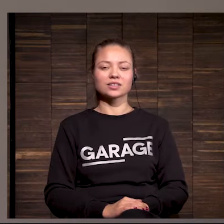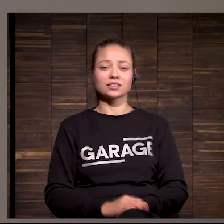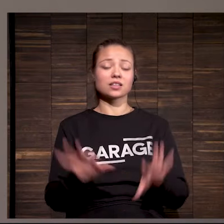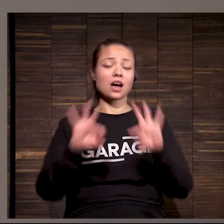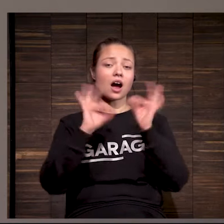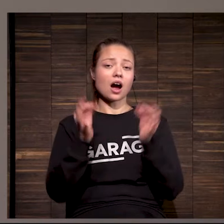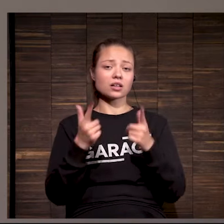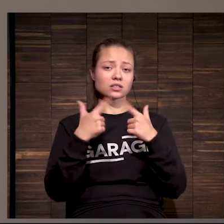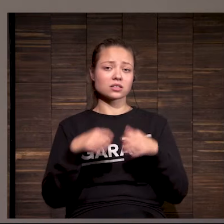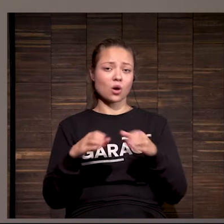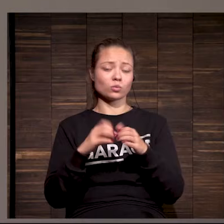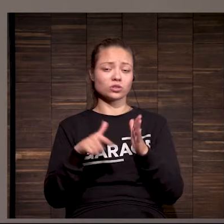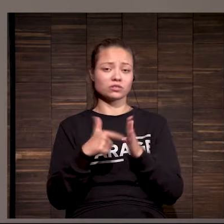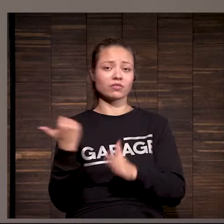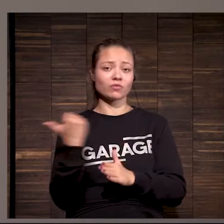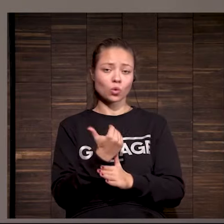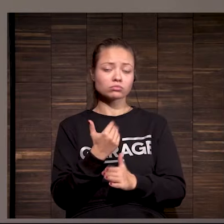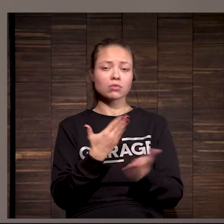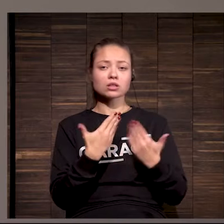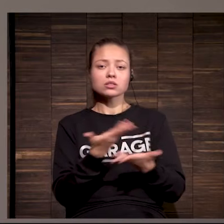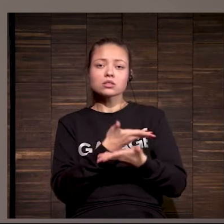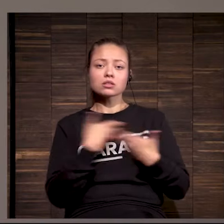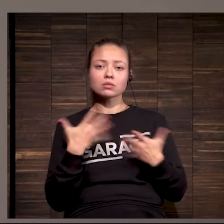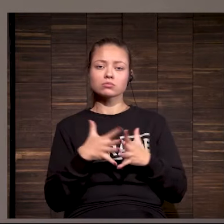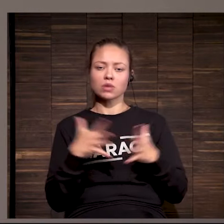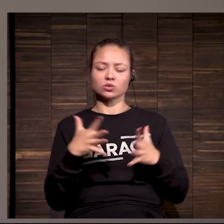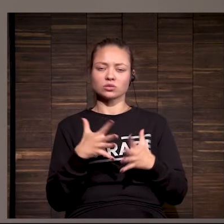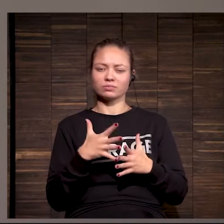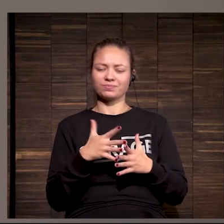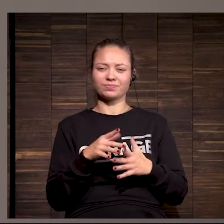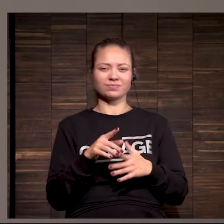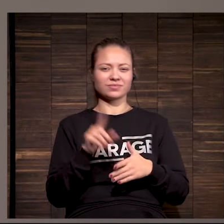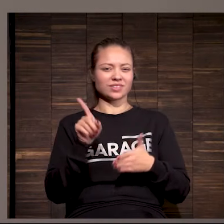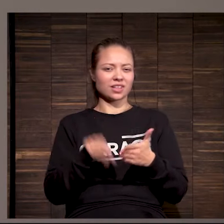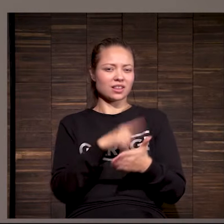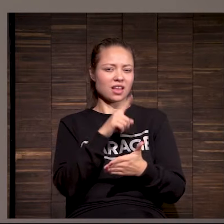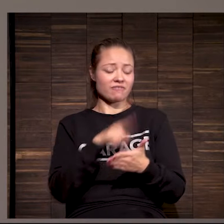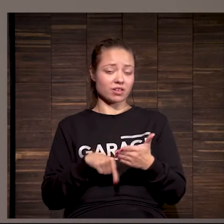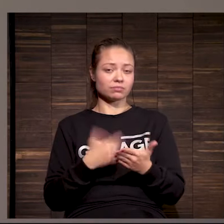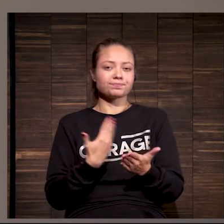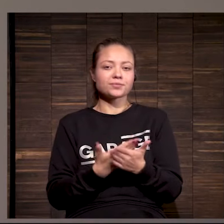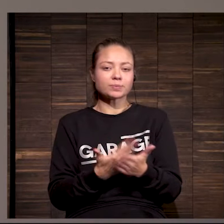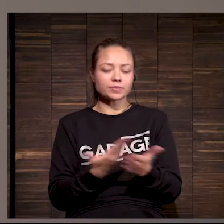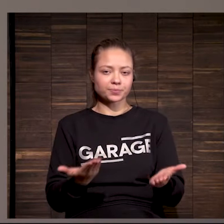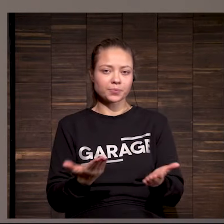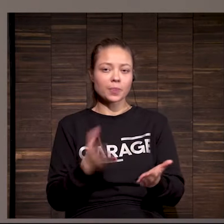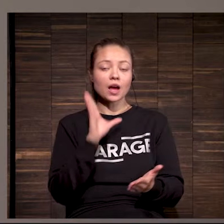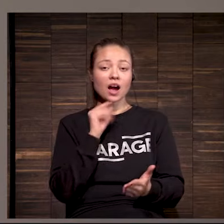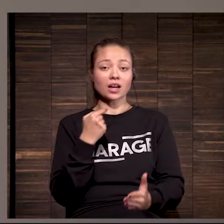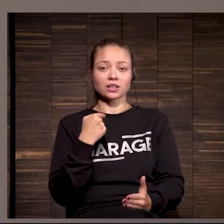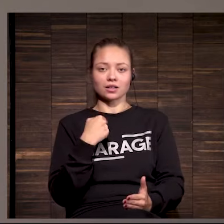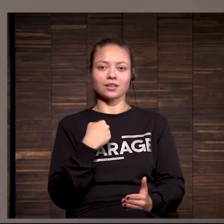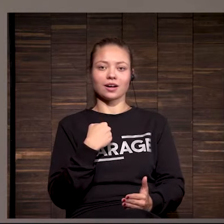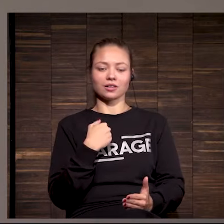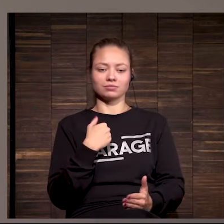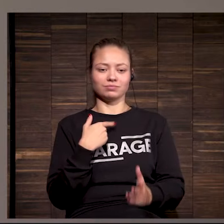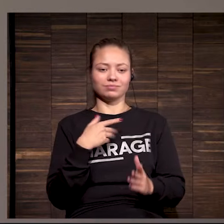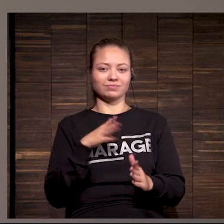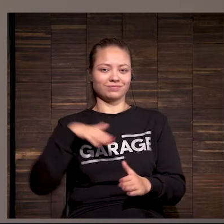арт-сообщества в городе относилась к нам с большим недоверием в частности когда я внешней